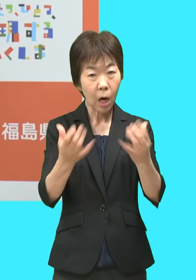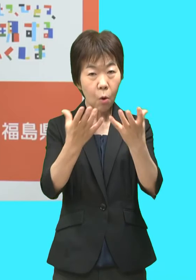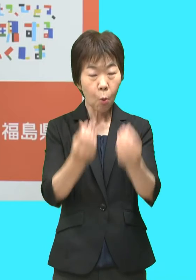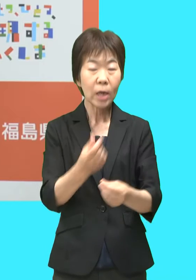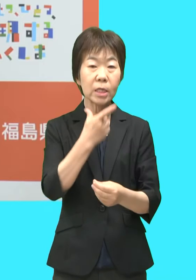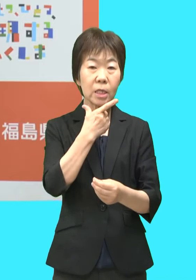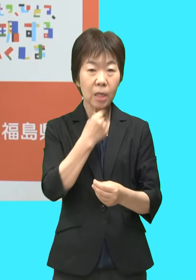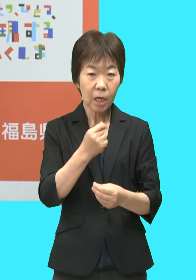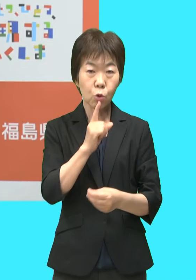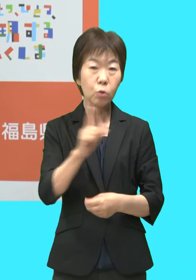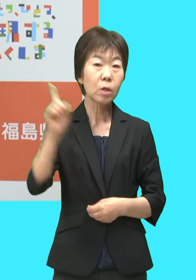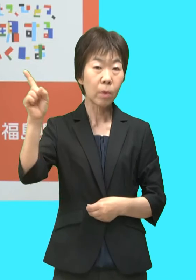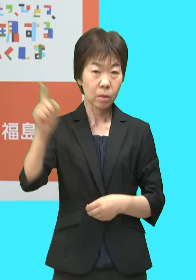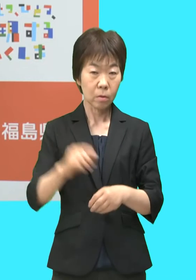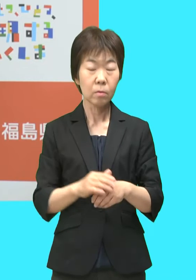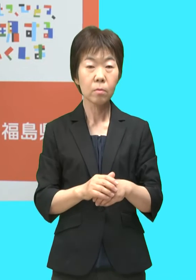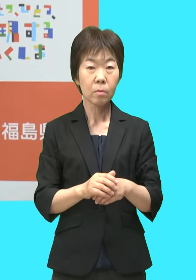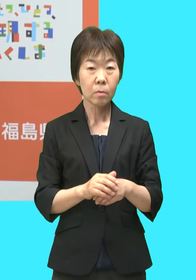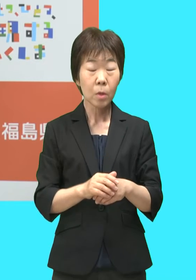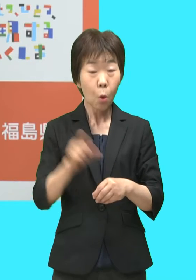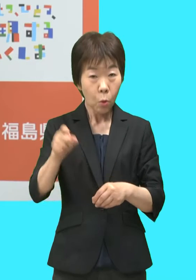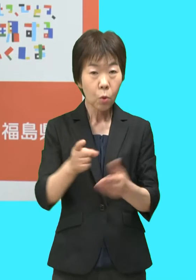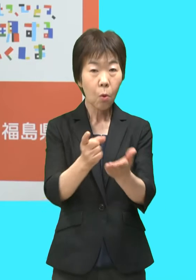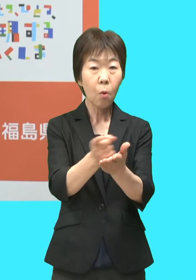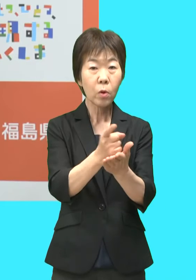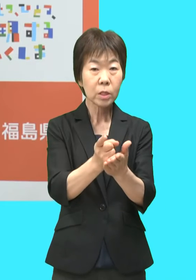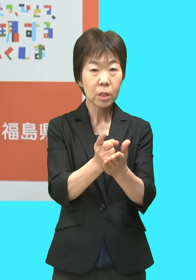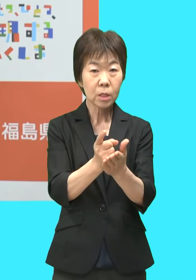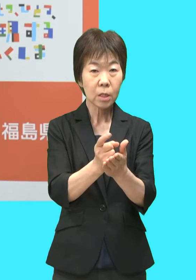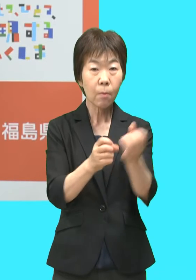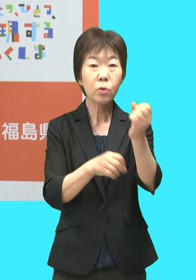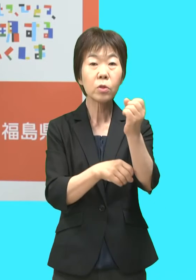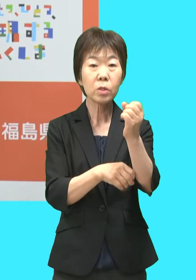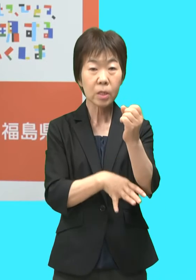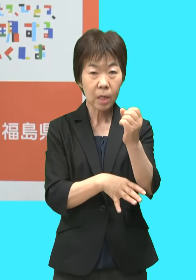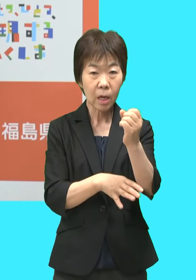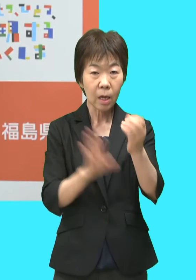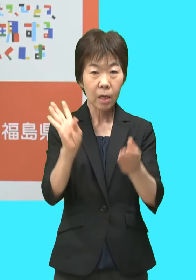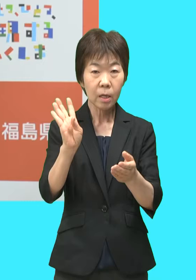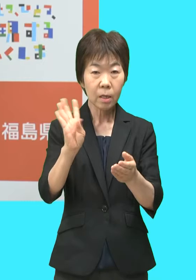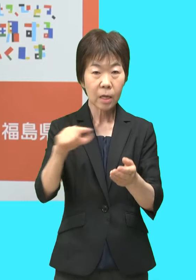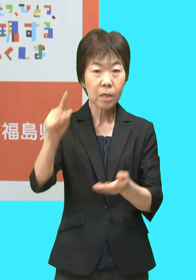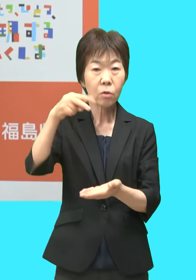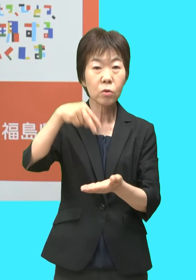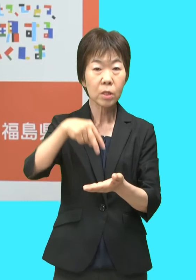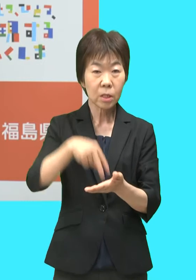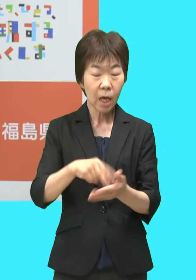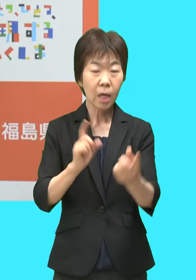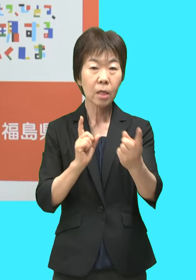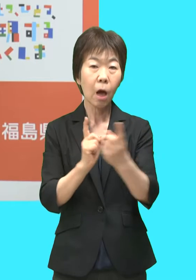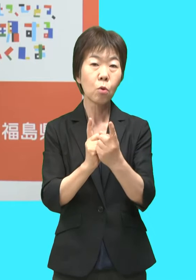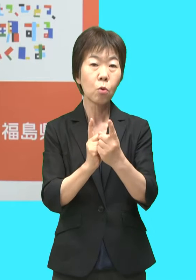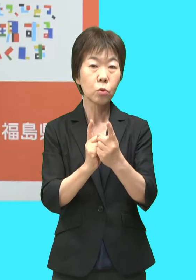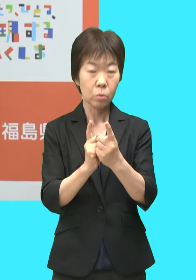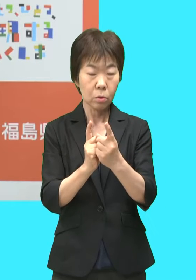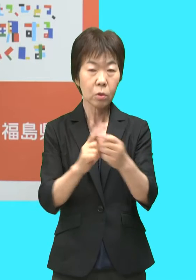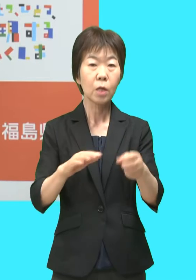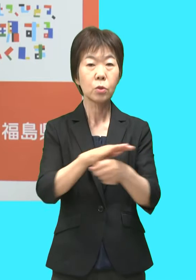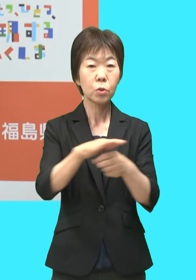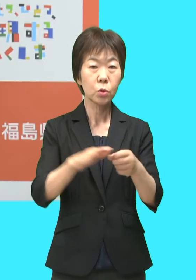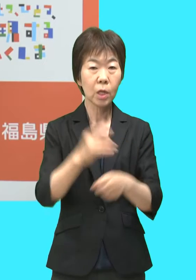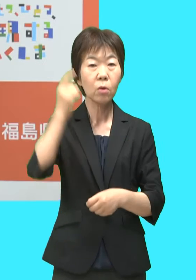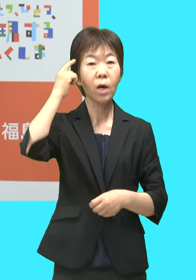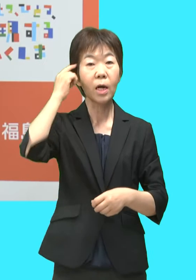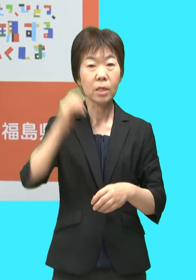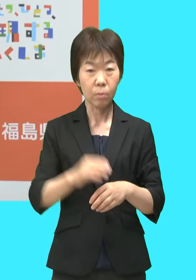言っておられます。やはりこの方針にのっとって福島県として対応していくことが重要だと